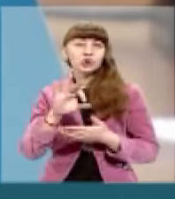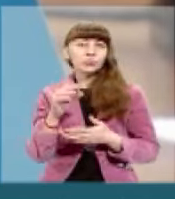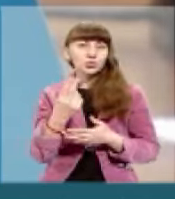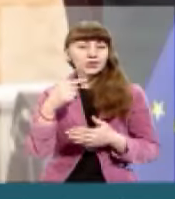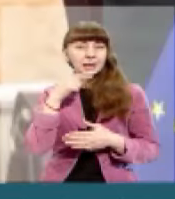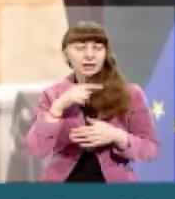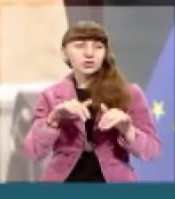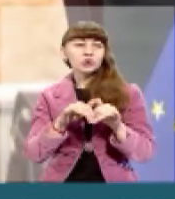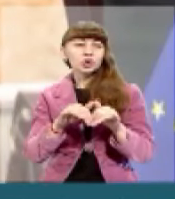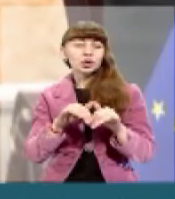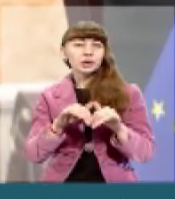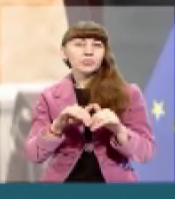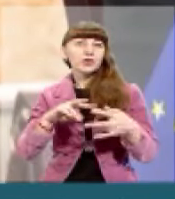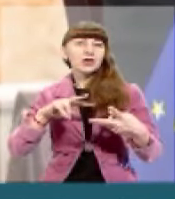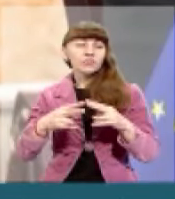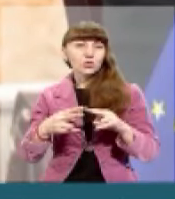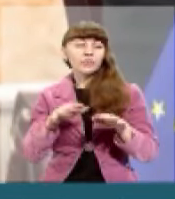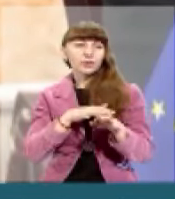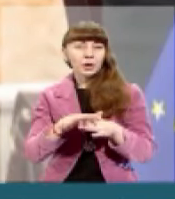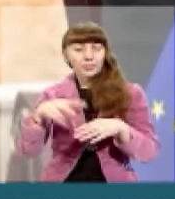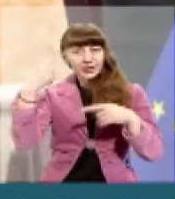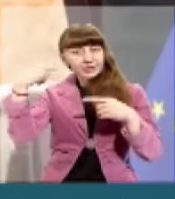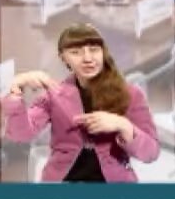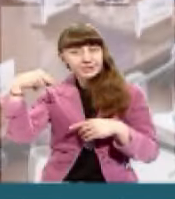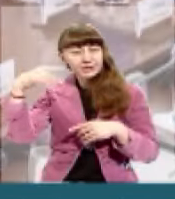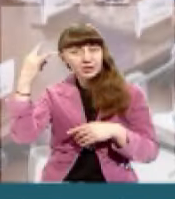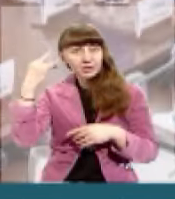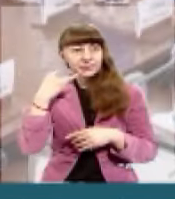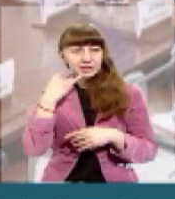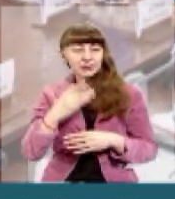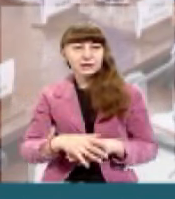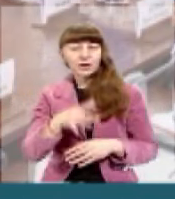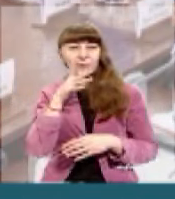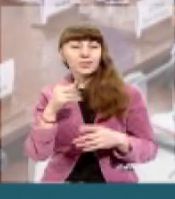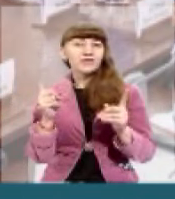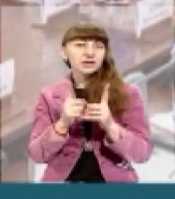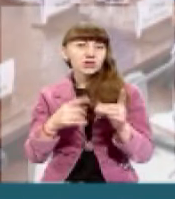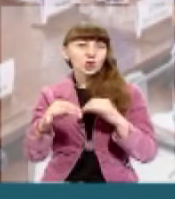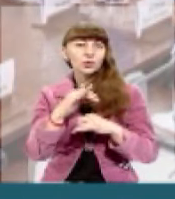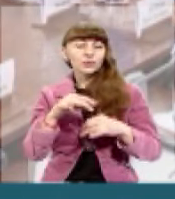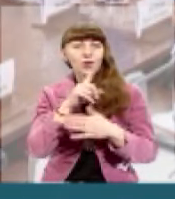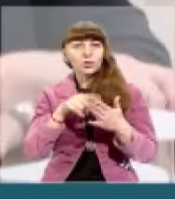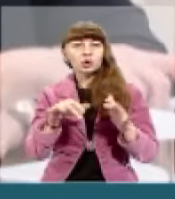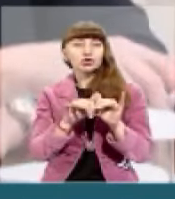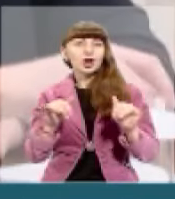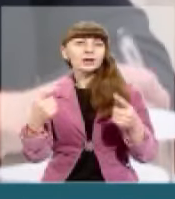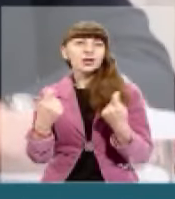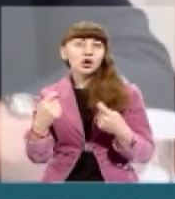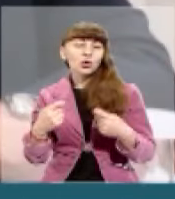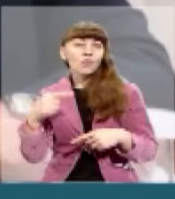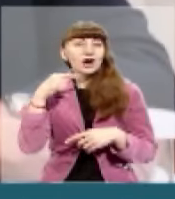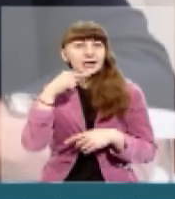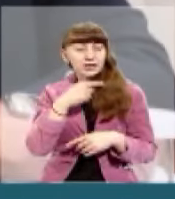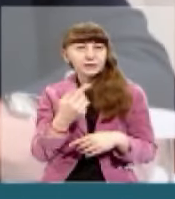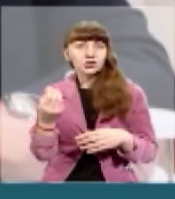реформами, реализуемыми в Казахстане по инициативе президента страны. В ходе встречи стороны обсудили вопросы расширения